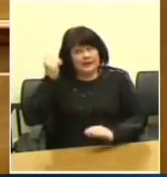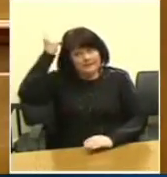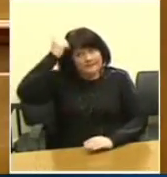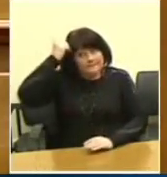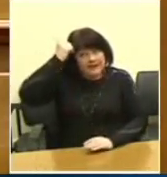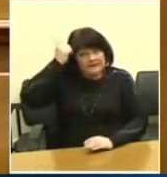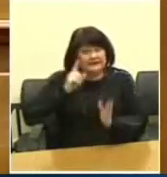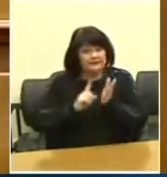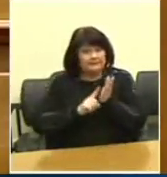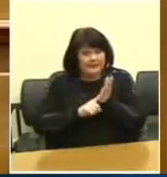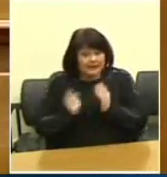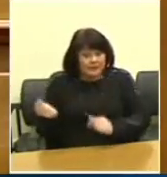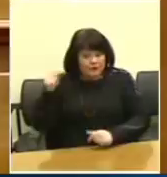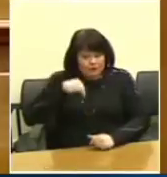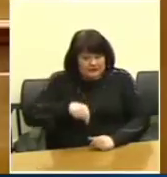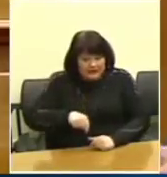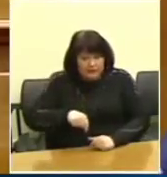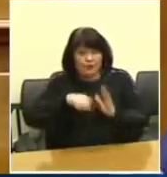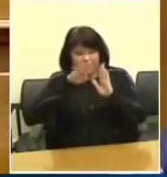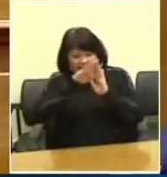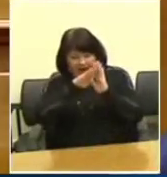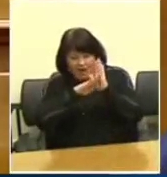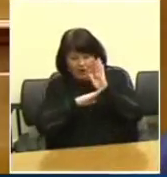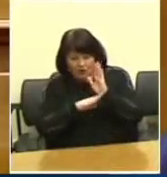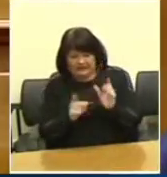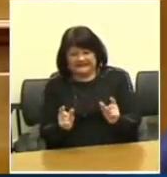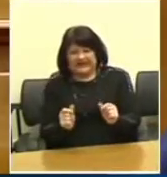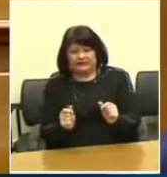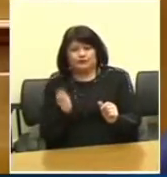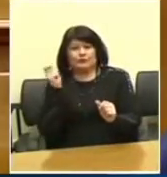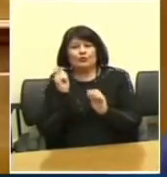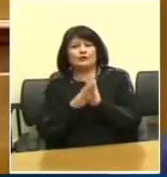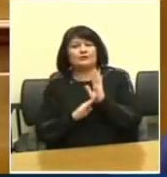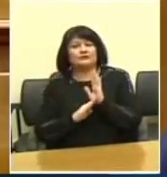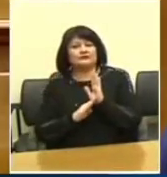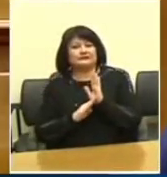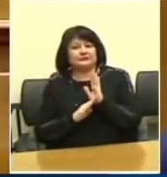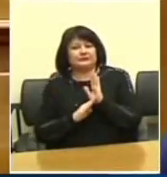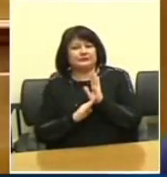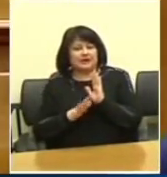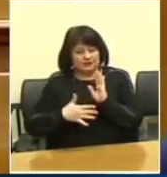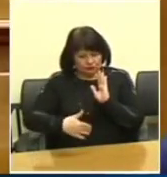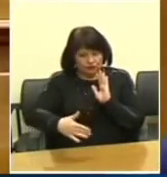ότι εδώ ερχόμαστε να ρυθμίσουμε τους κανόνες λειτουργίας του πολιτικού συστήματος που θα διαρκούν ενδεχομένως για δεκαετίες.